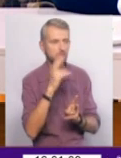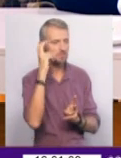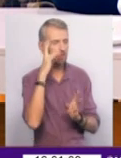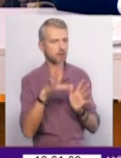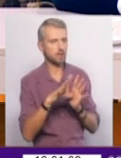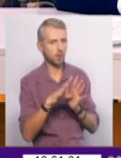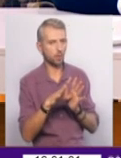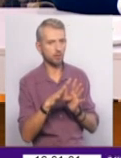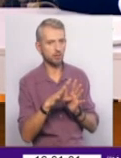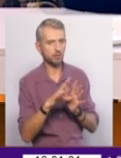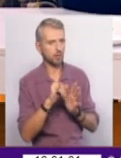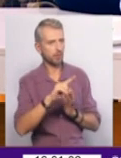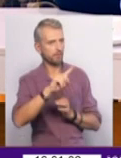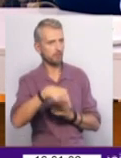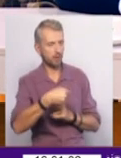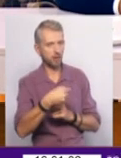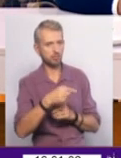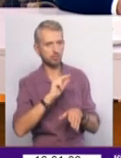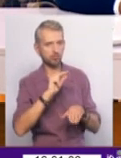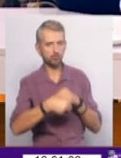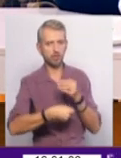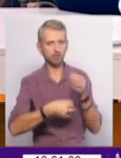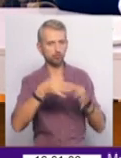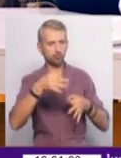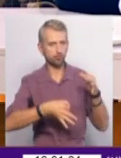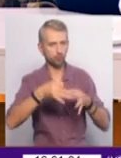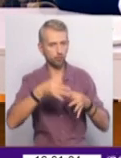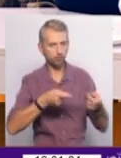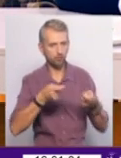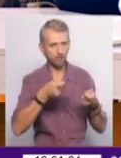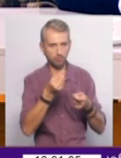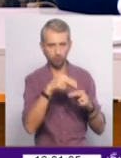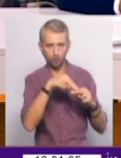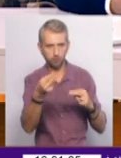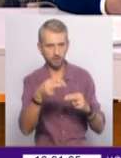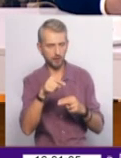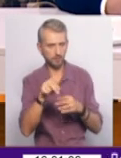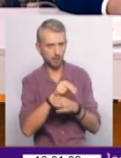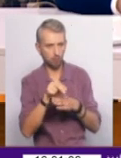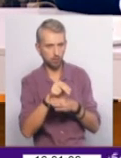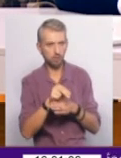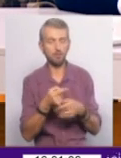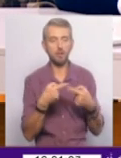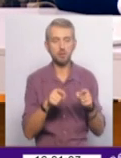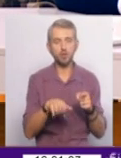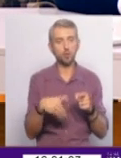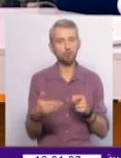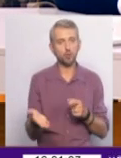і вимагати через судову владу компенсації цих ремонтів, а з другої